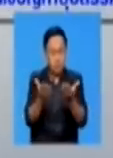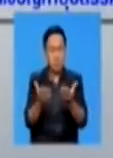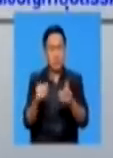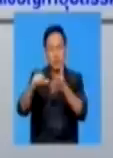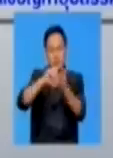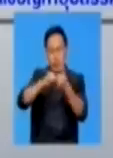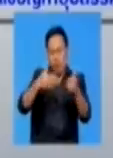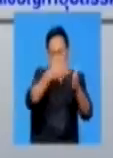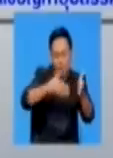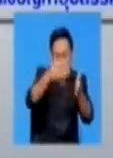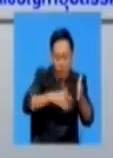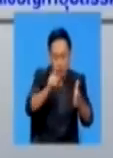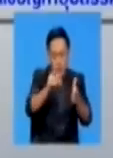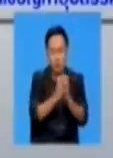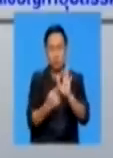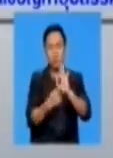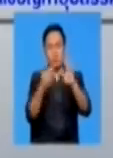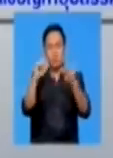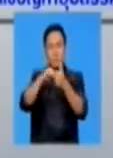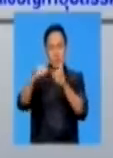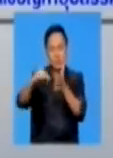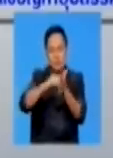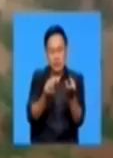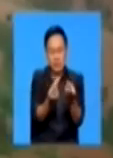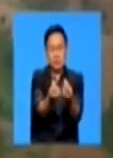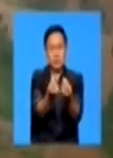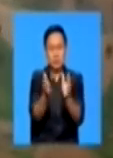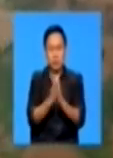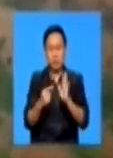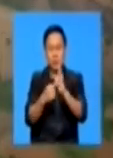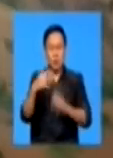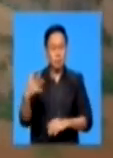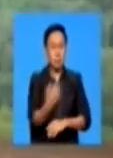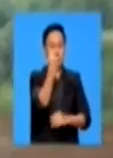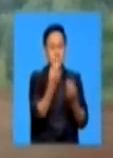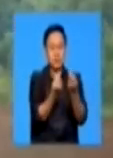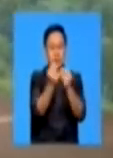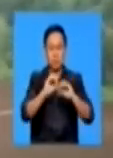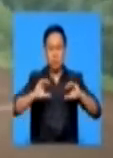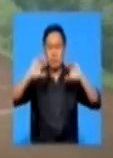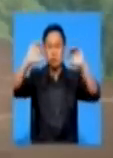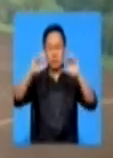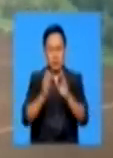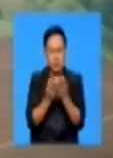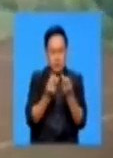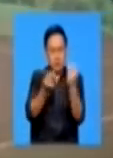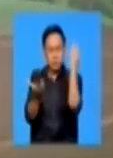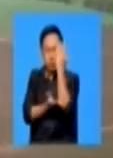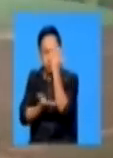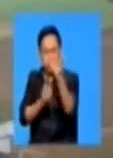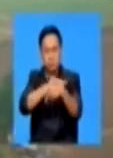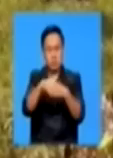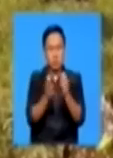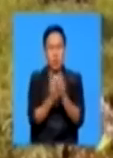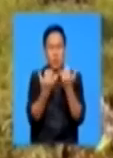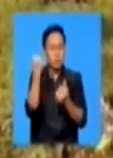ทั้งเรื่องปัญหาที่ดินนะครับวันนี้ก็ต้องแก้กันเยอะแยะไปหมดนะที่ดินบุกรุกที่ดินราชพัสดุที่ดินต่างๆคือจนทุก